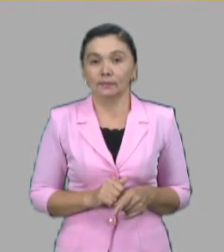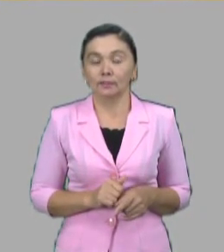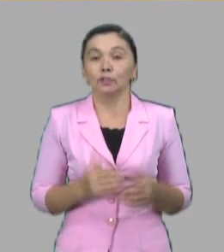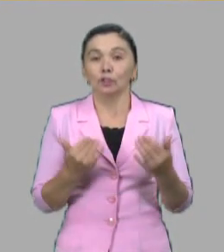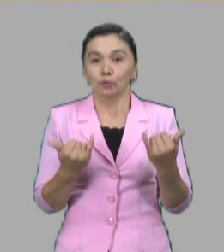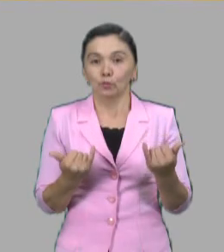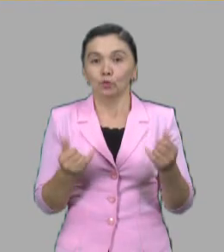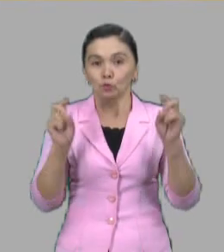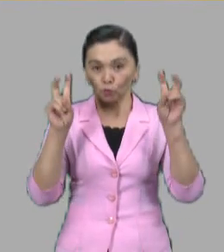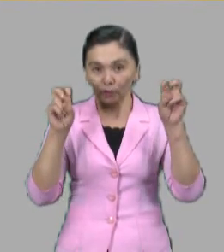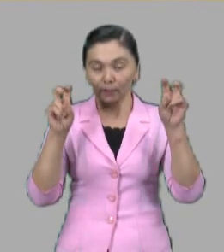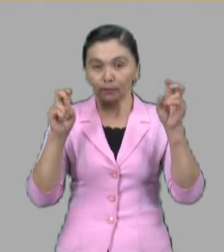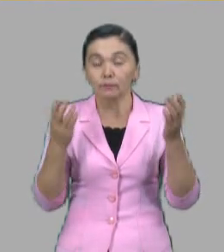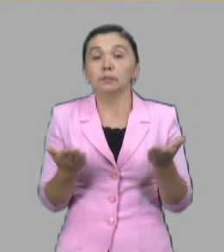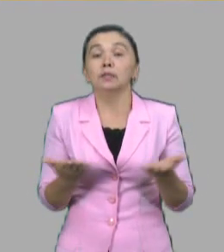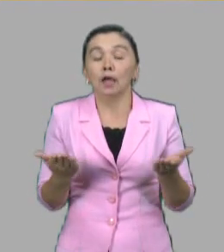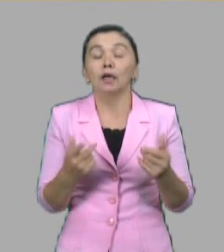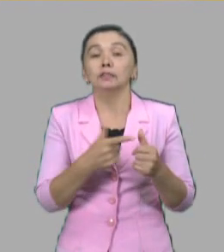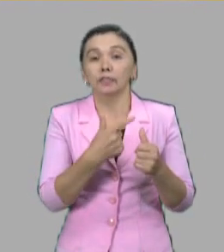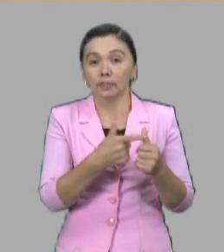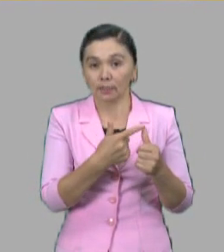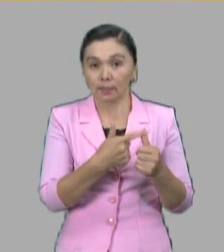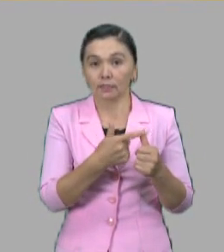Бүгүнкү темабыз кандай аталат?